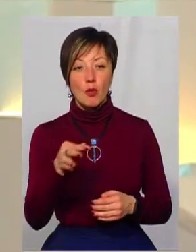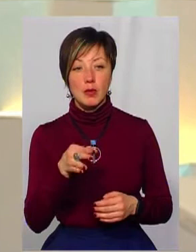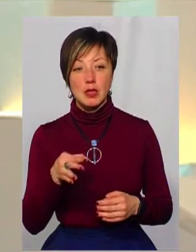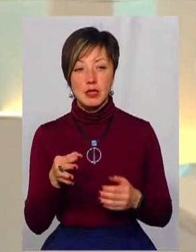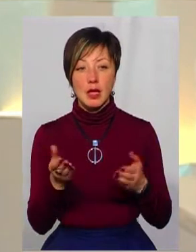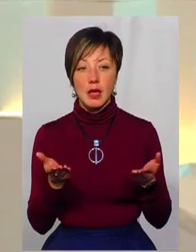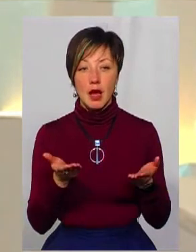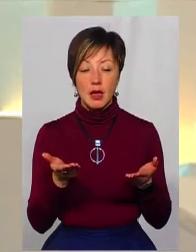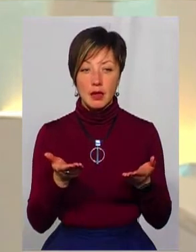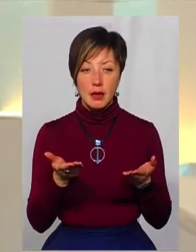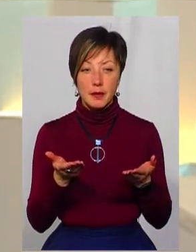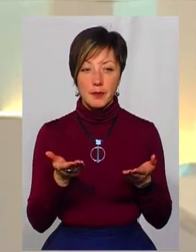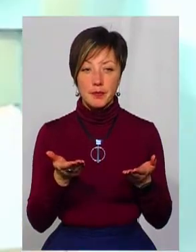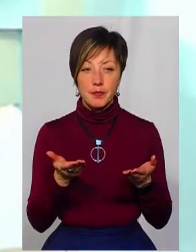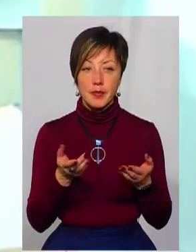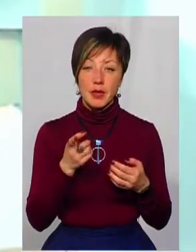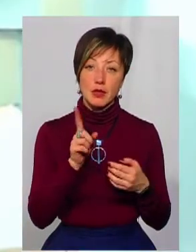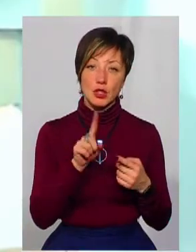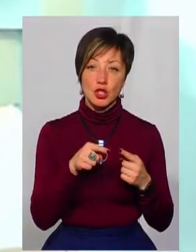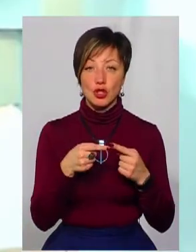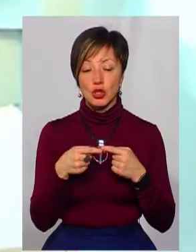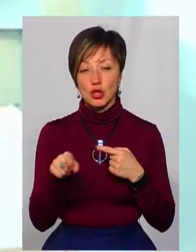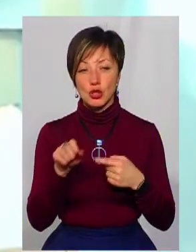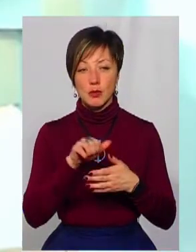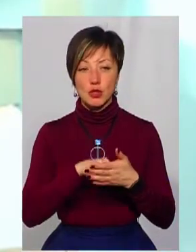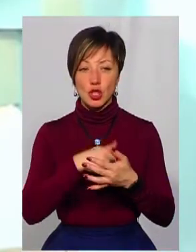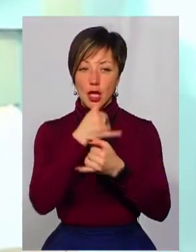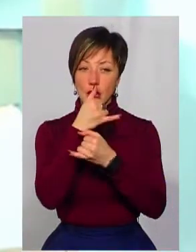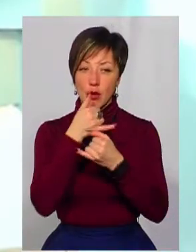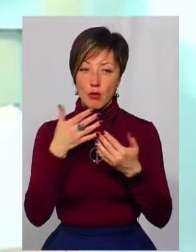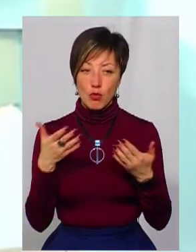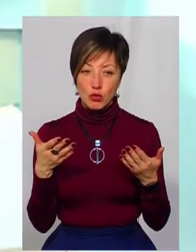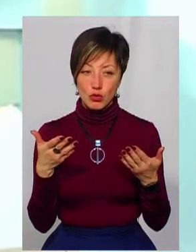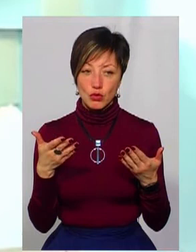які з тих чи інших причин не можуть